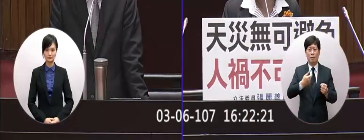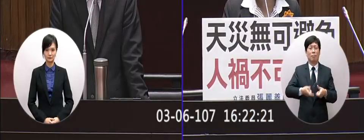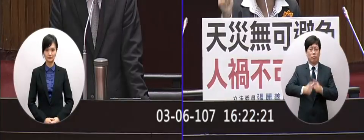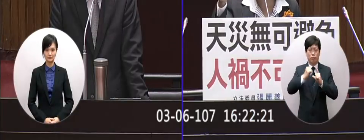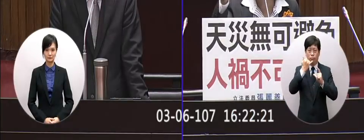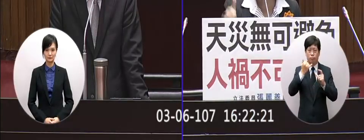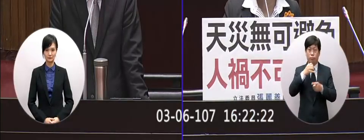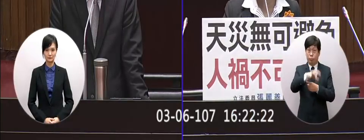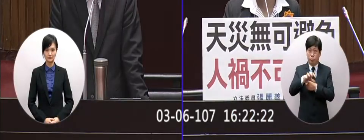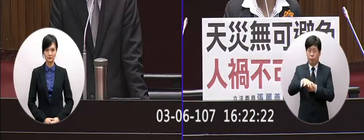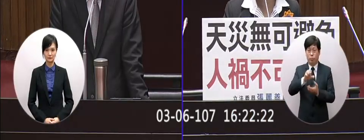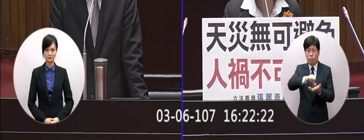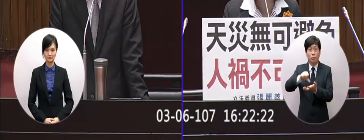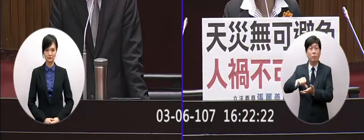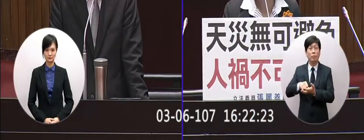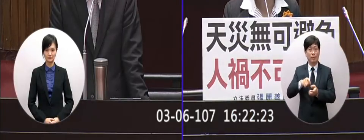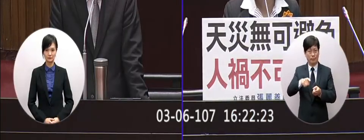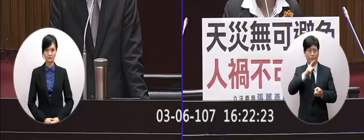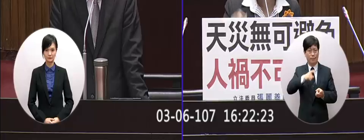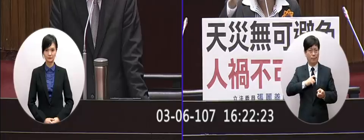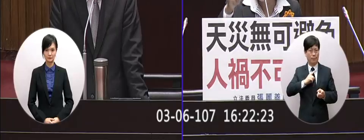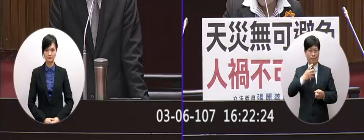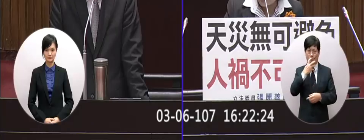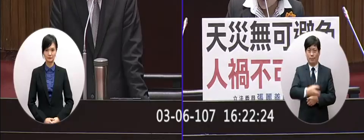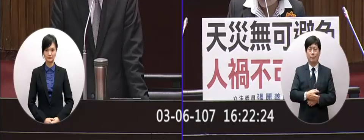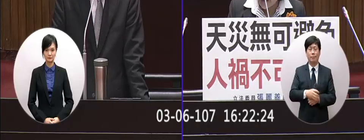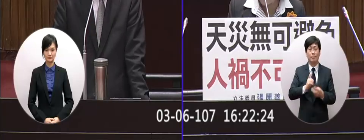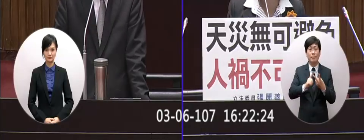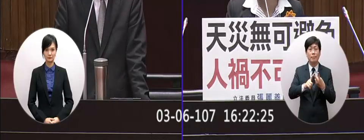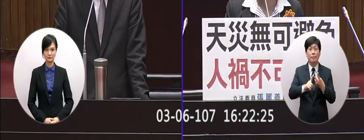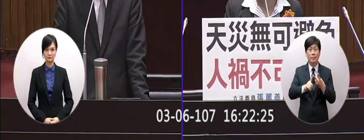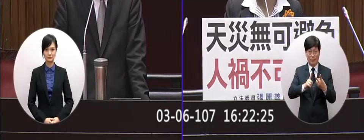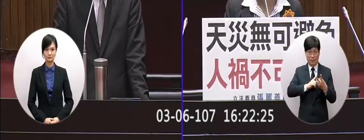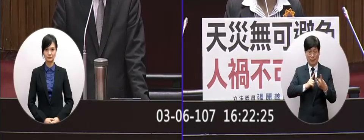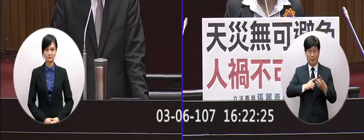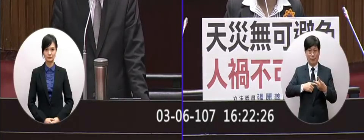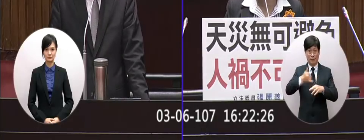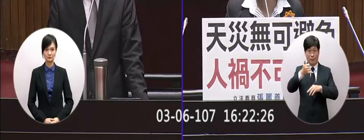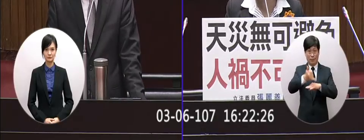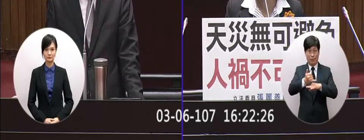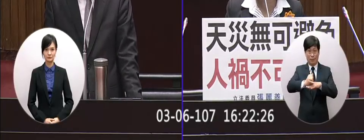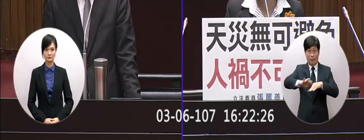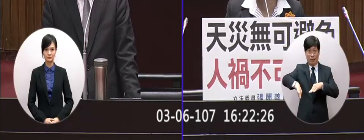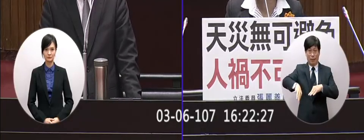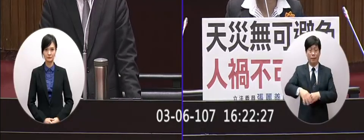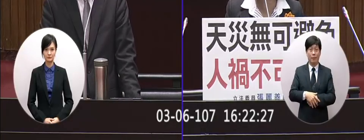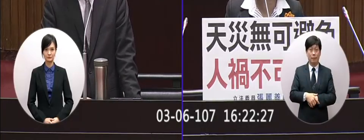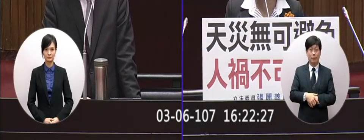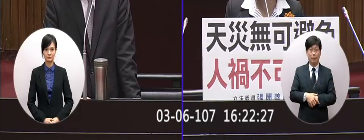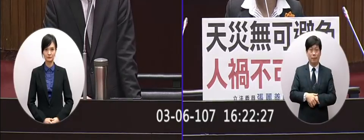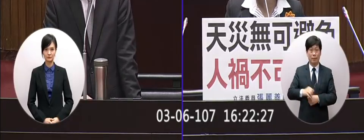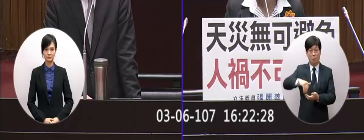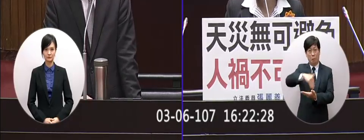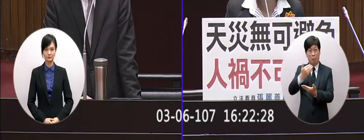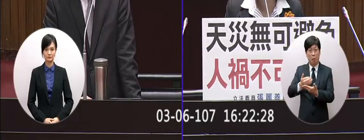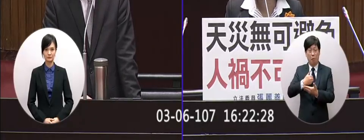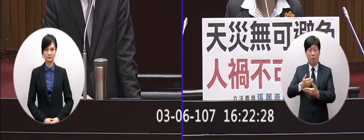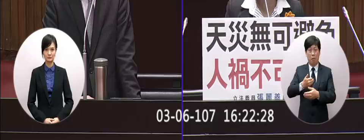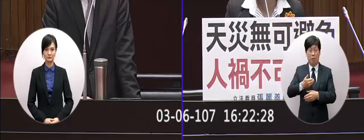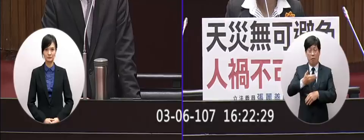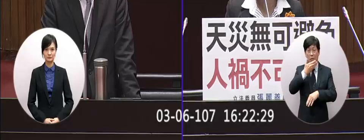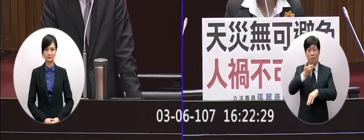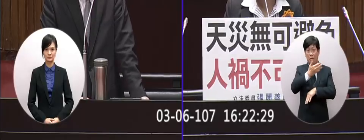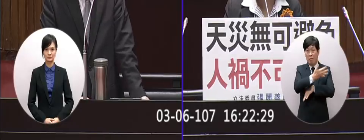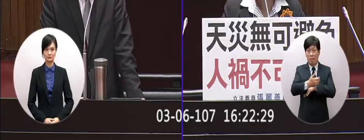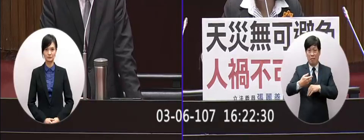耕，这就是啊损失。第二，你来看伊脚边，迄趟青江菜，迄江